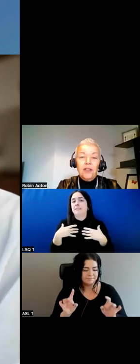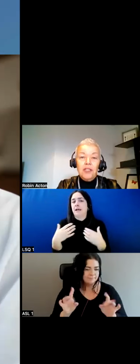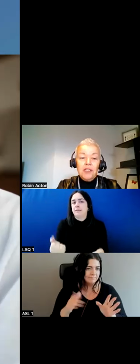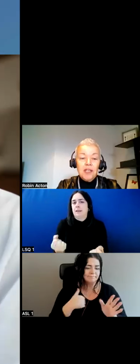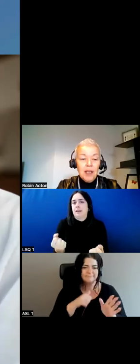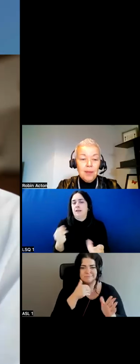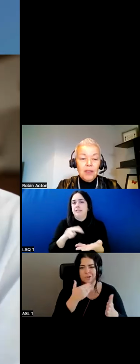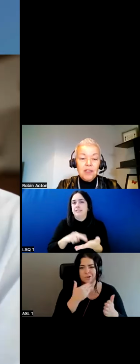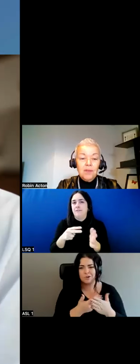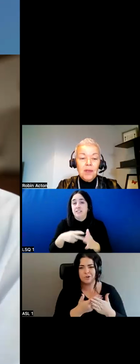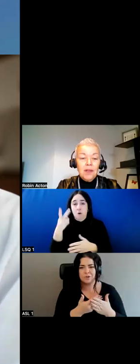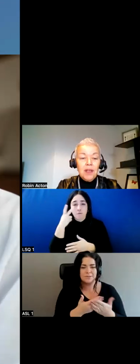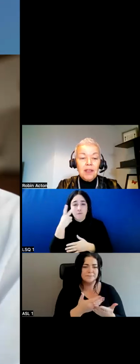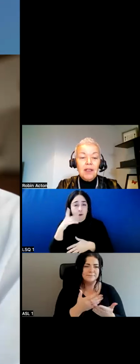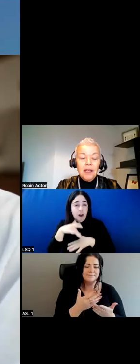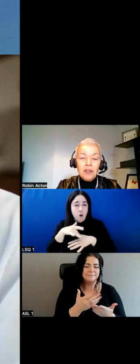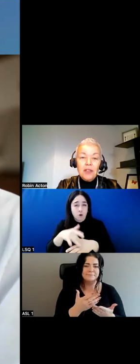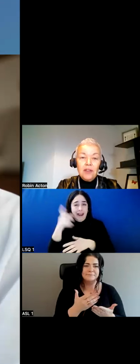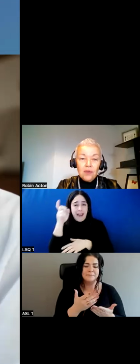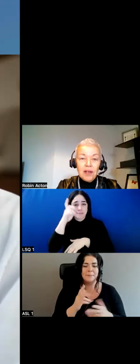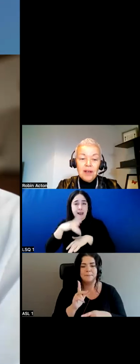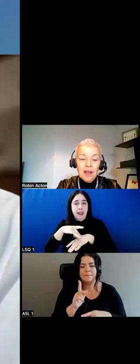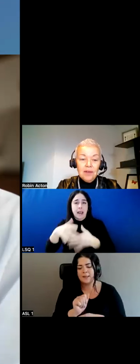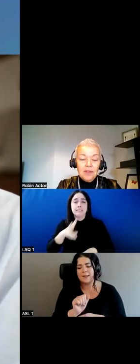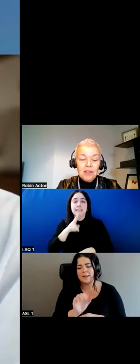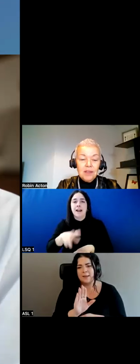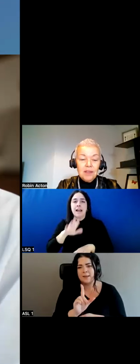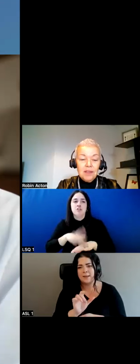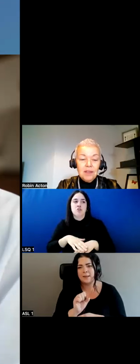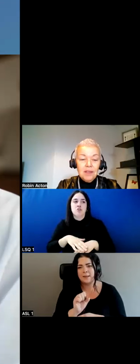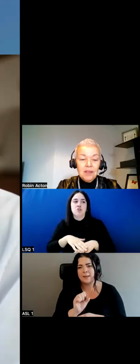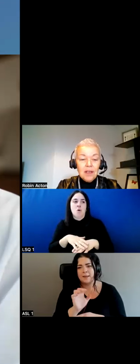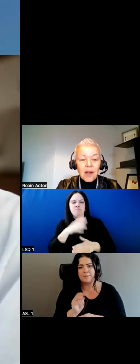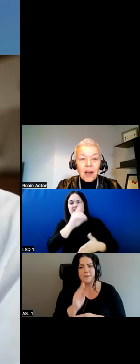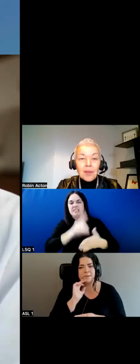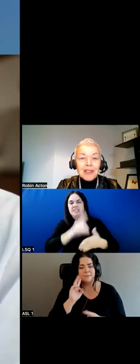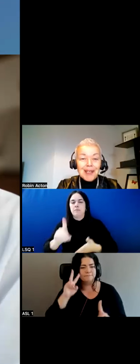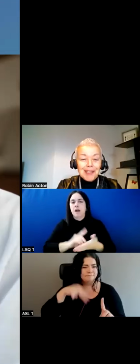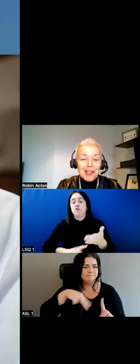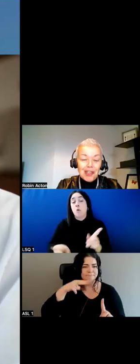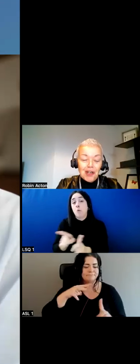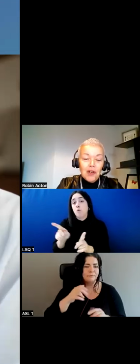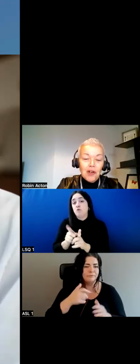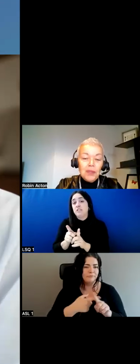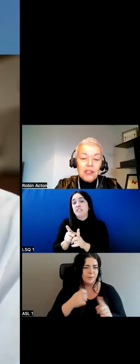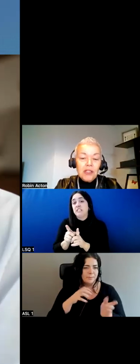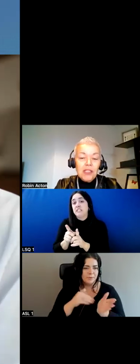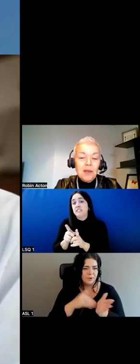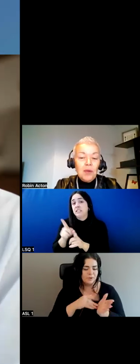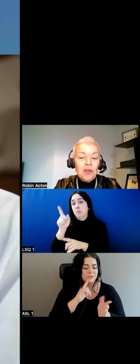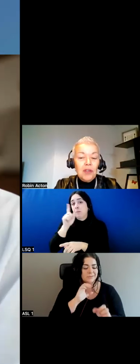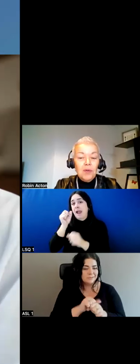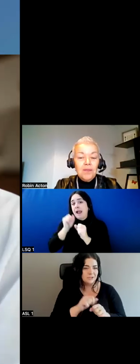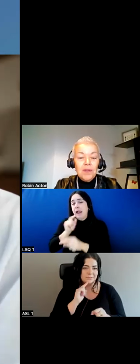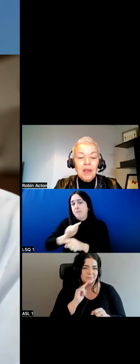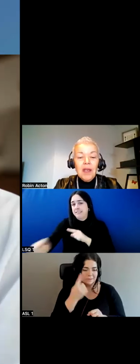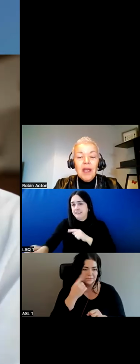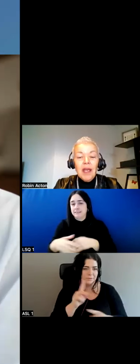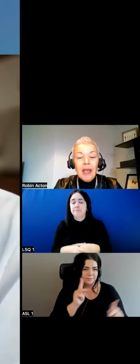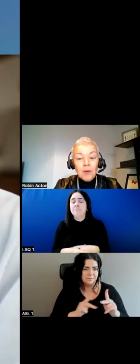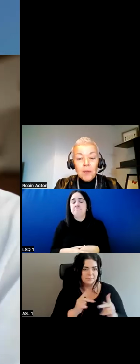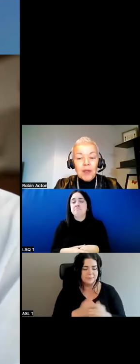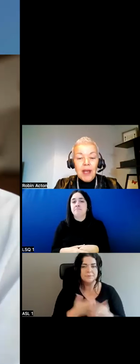de la discrimination fondée sur la capacité, souvent inconsciente, qui peut littéralement menacer des vies. Je suis ravi de partager avec